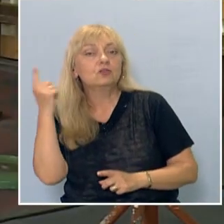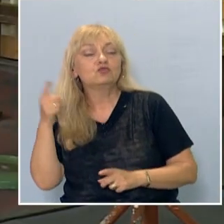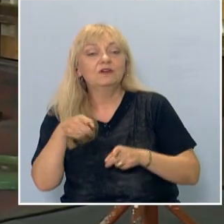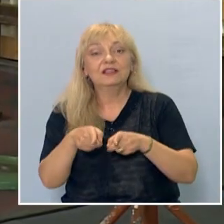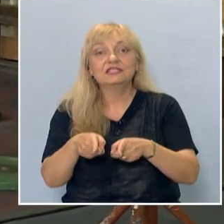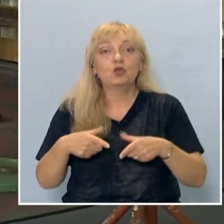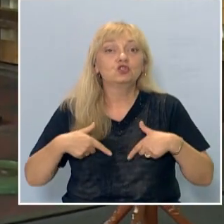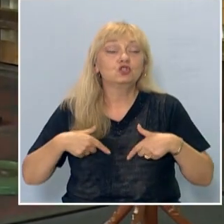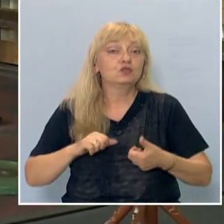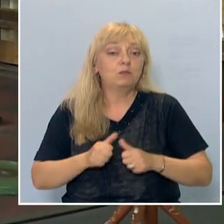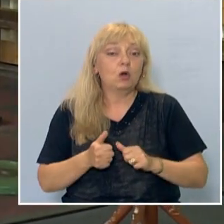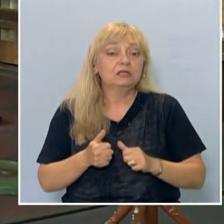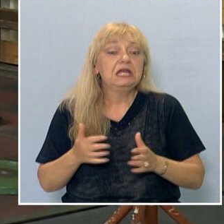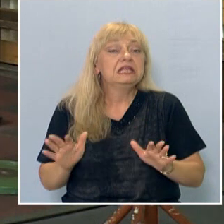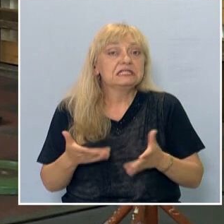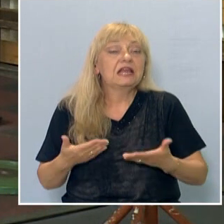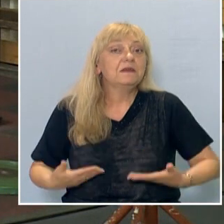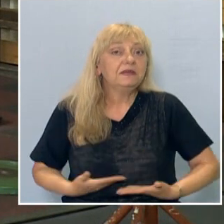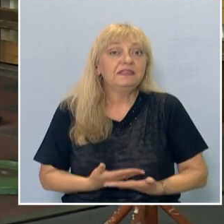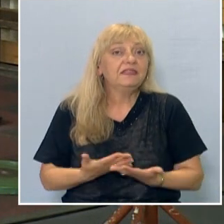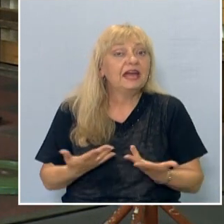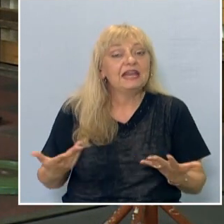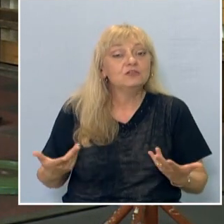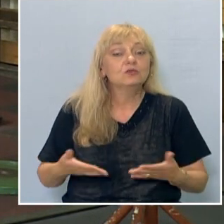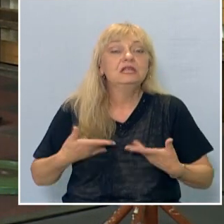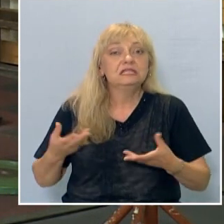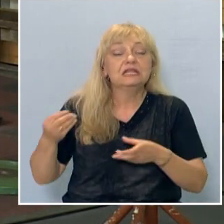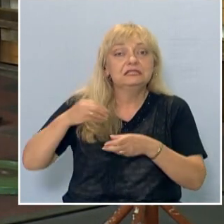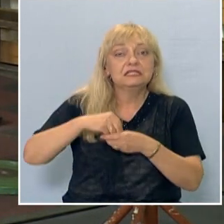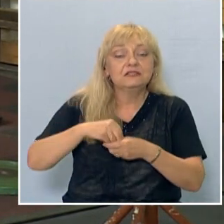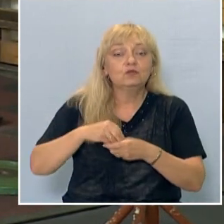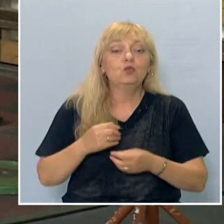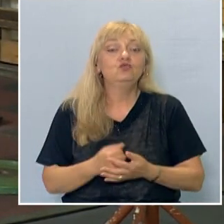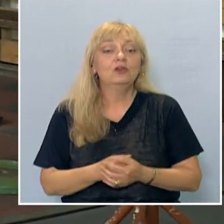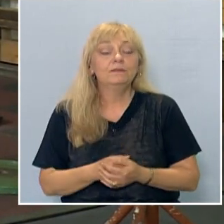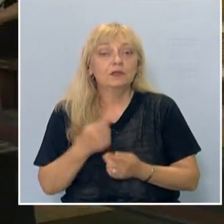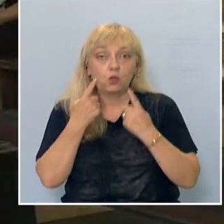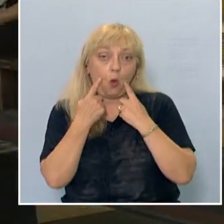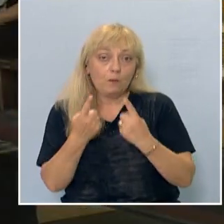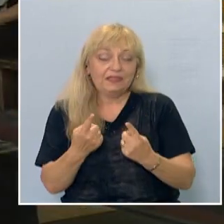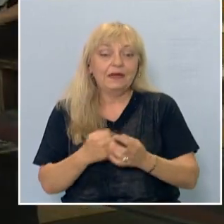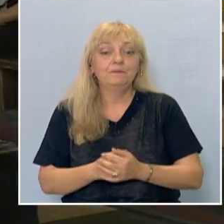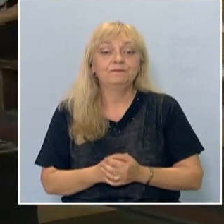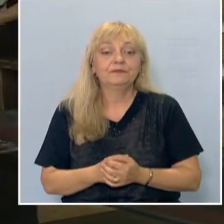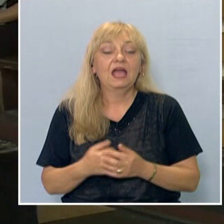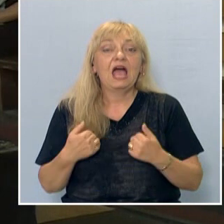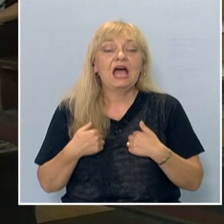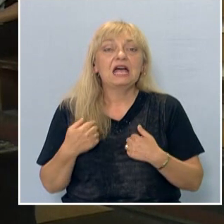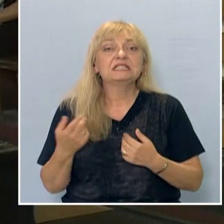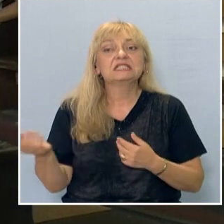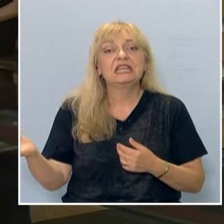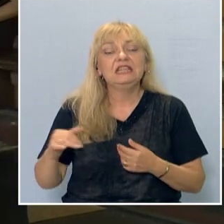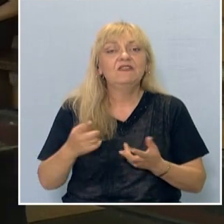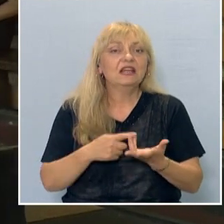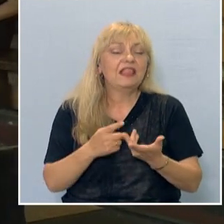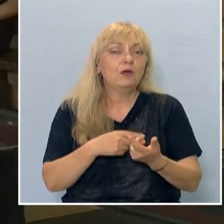никога и ми стана интересно. Исках да се включа да го пробвам. И аз първо идвах няколко пъти